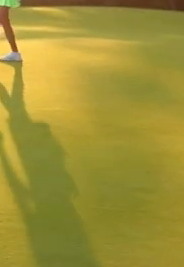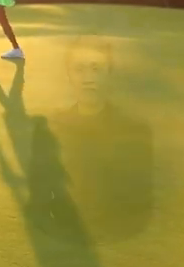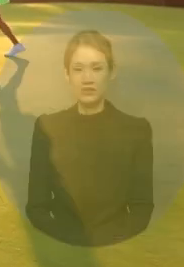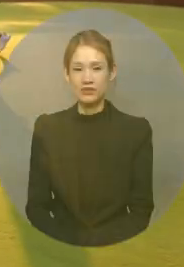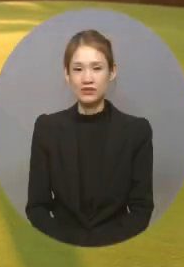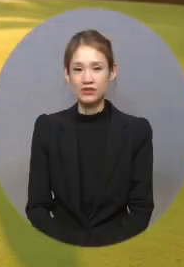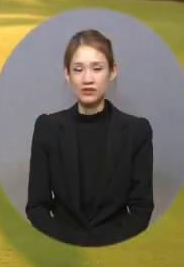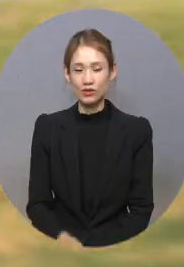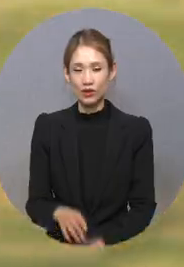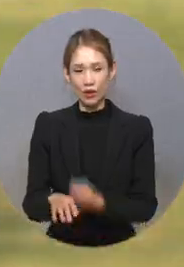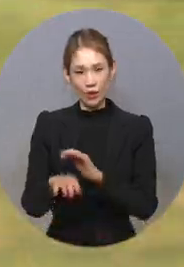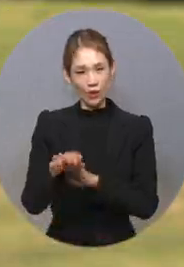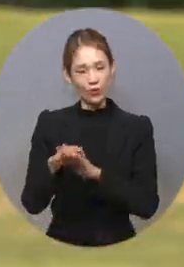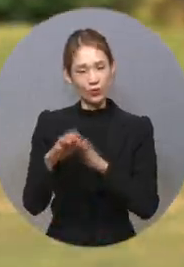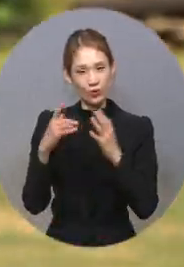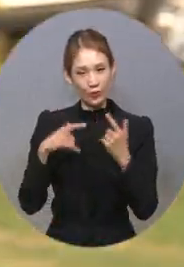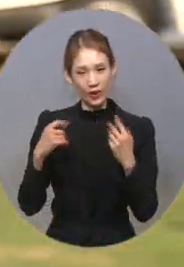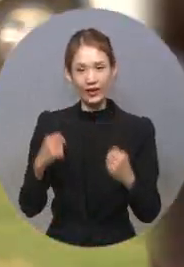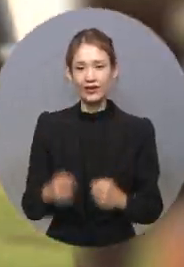오른쪽 오르막? 네,